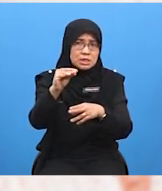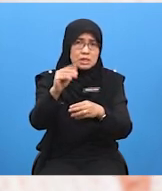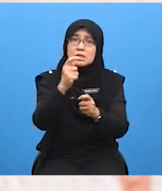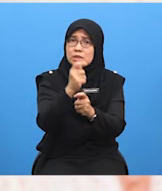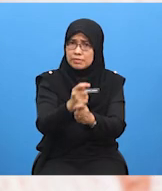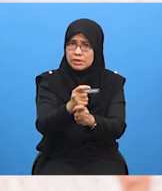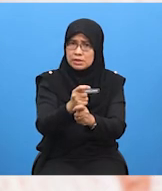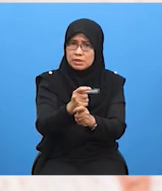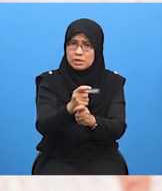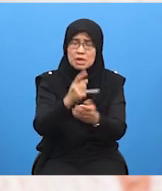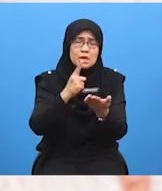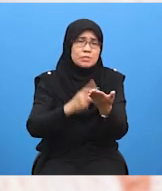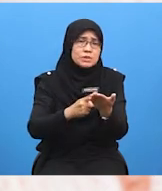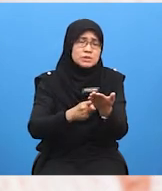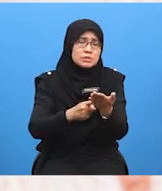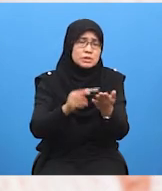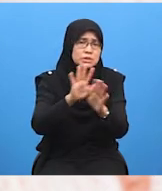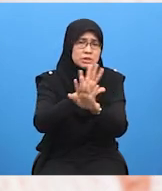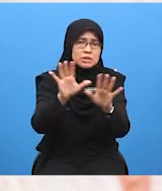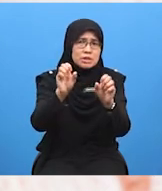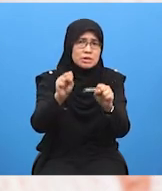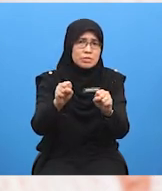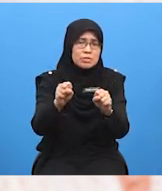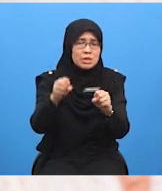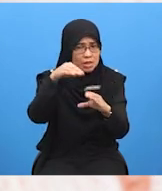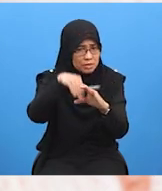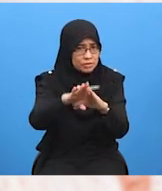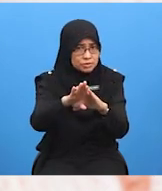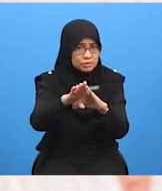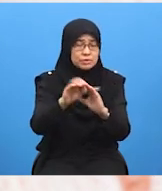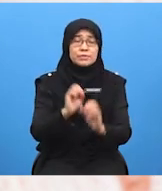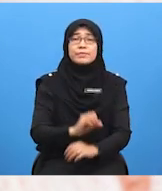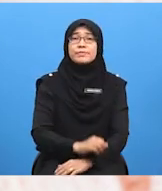perbincangan tidak boleh disertakan.